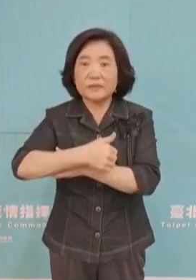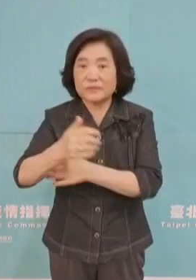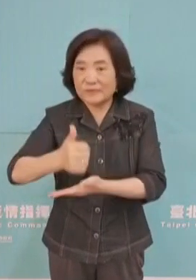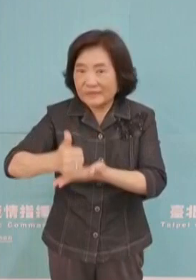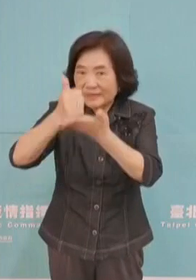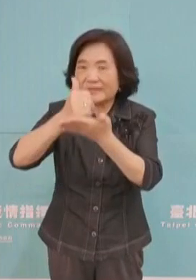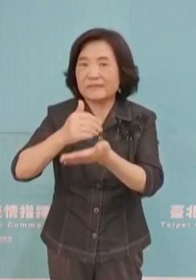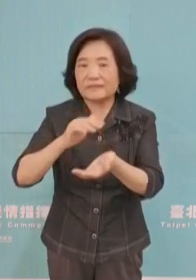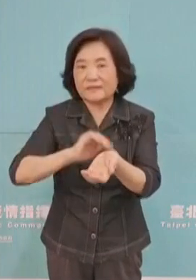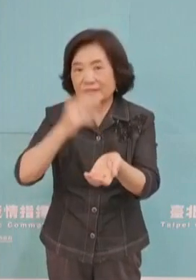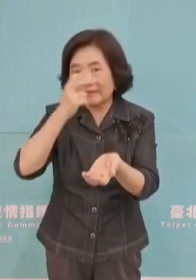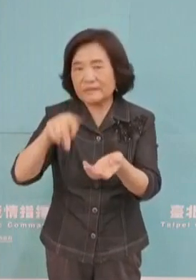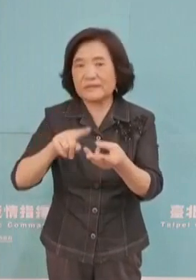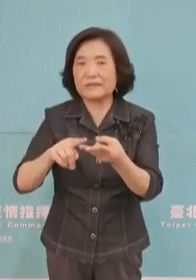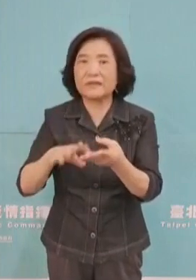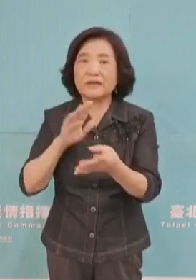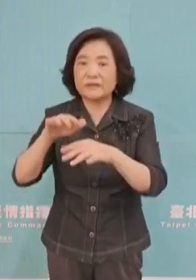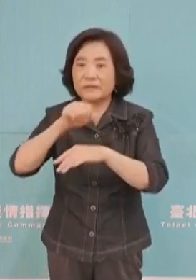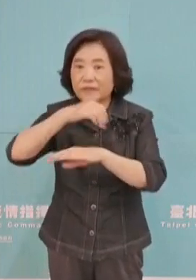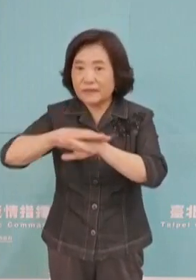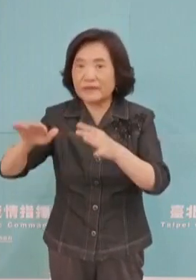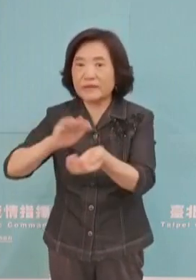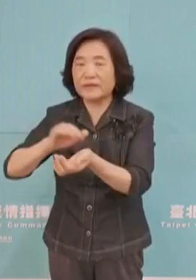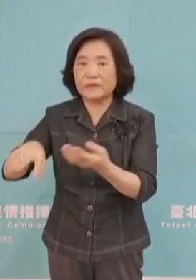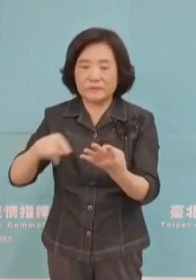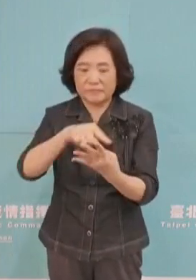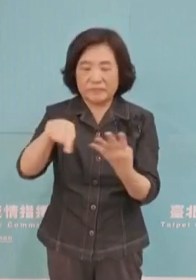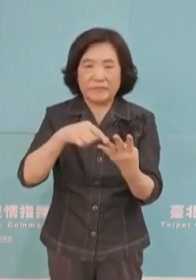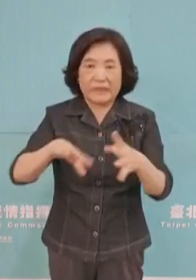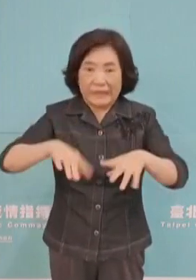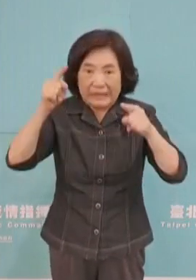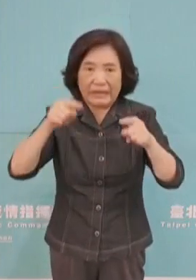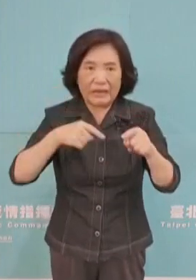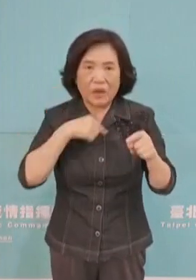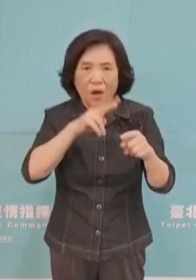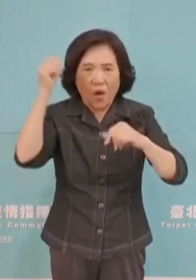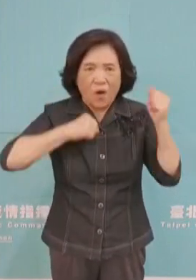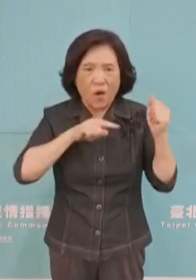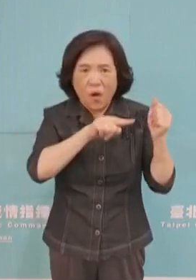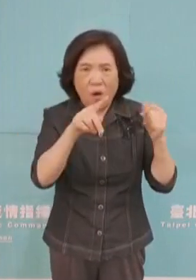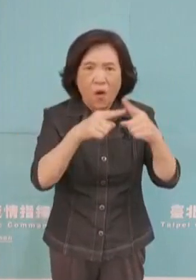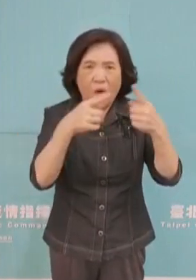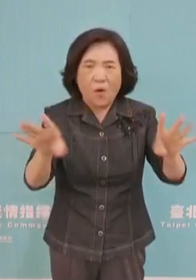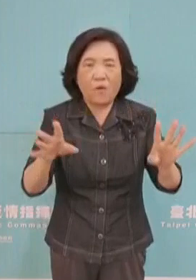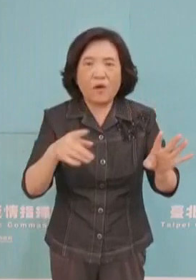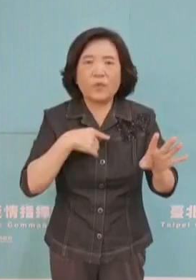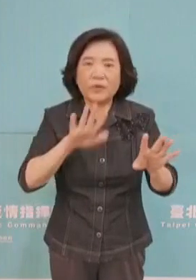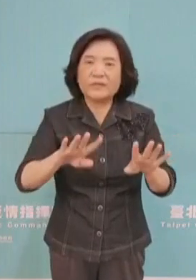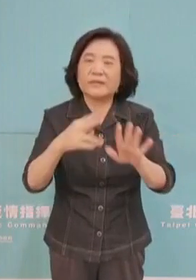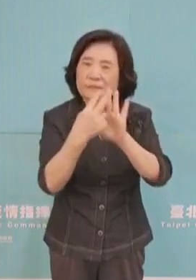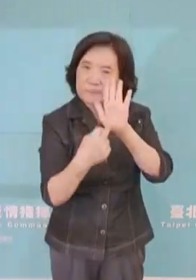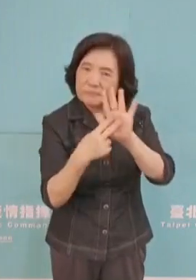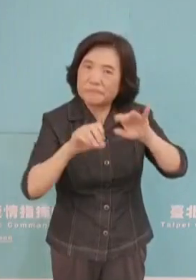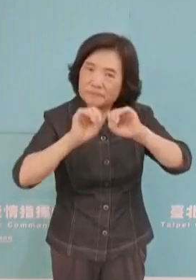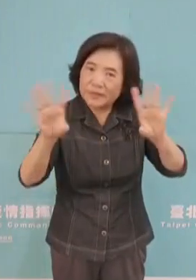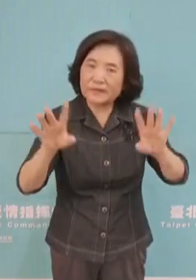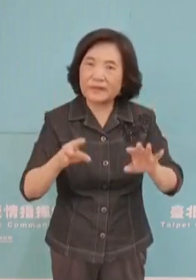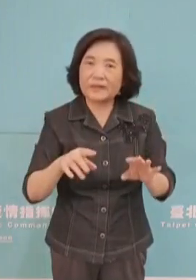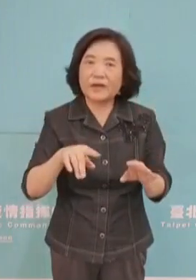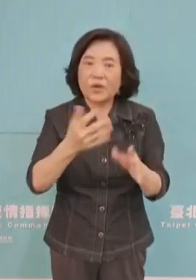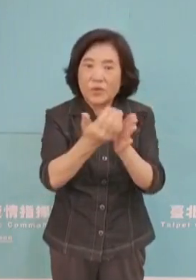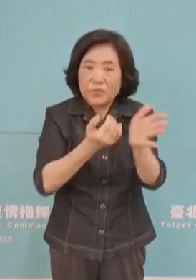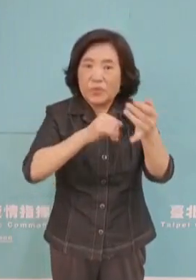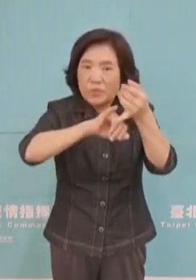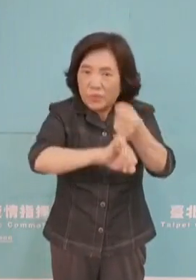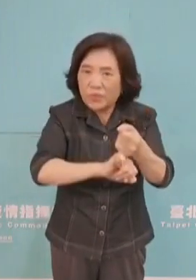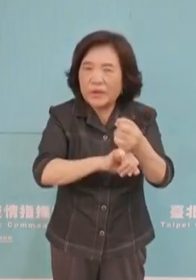台安医院去视察了一下。一开始哈人还是比较多，那所以这个地方哦就要跟大家讲。为什么要预